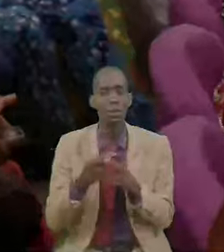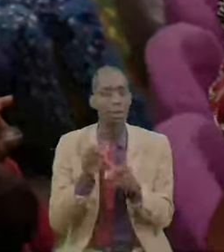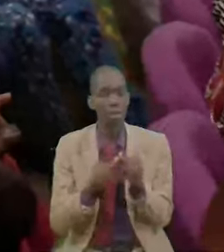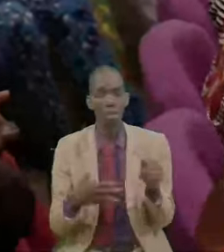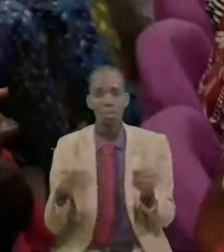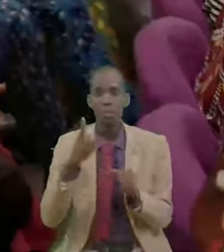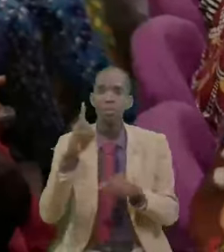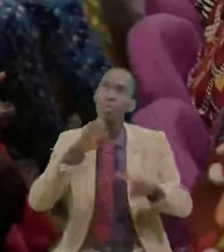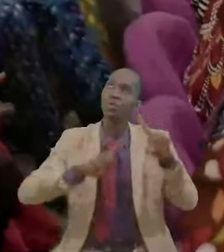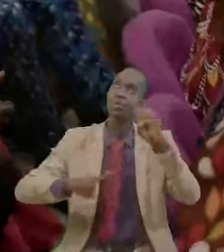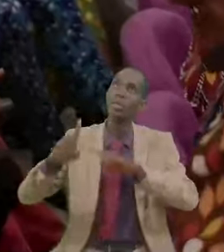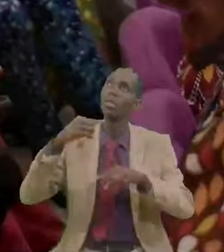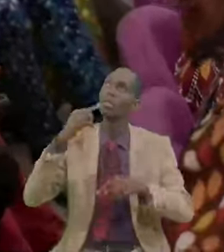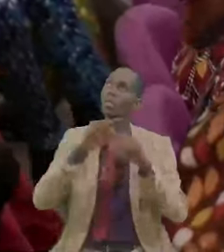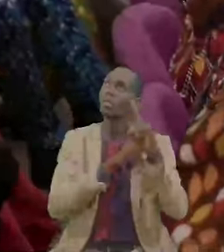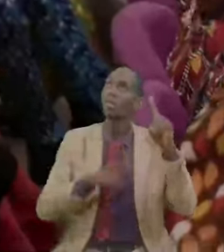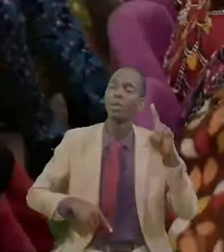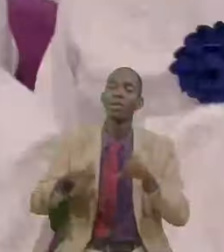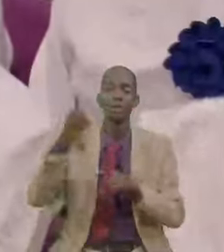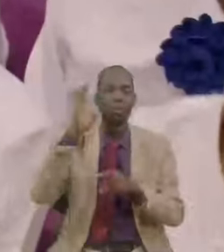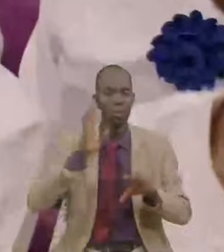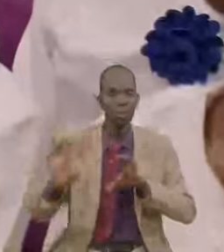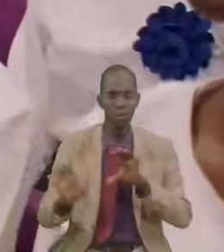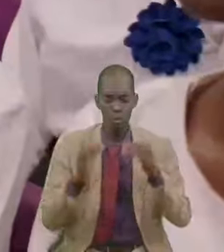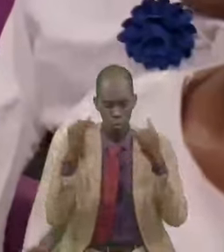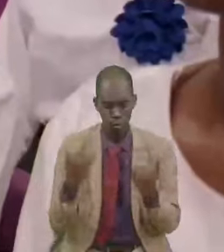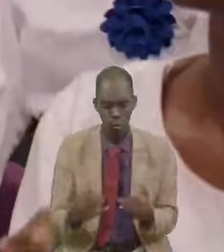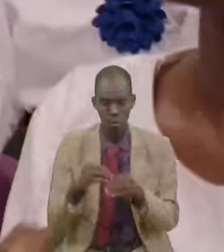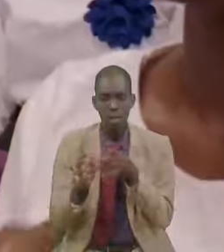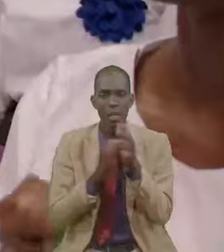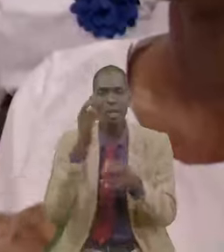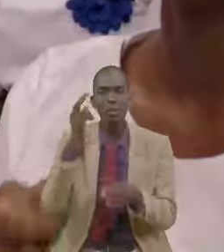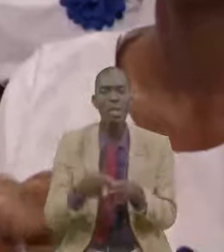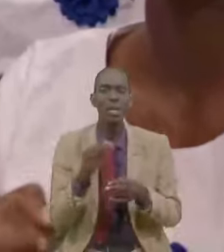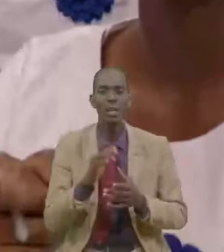ce que vous dites au Seigneur ce soir, c'est fait déjà au nom de Jésus.